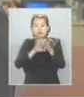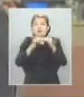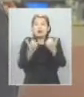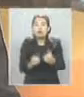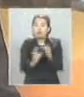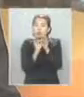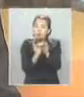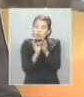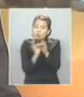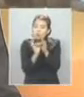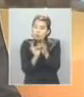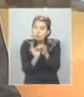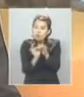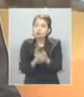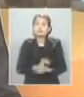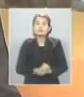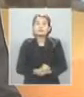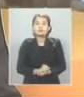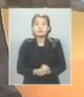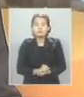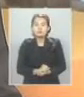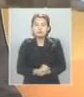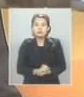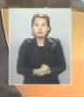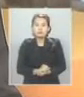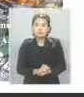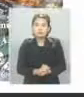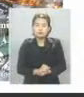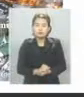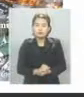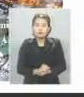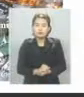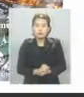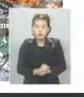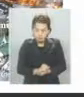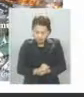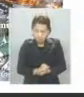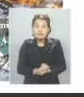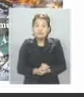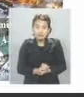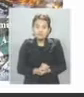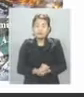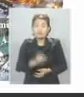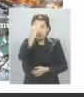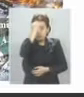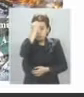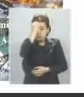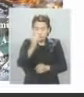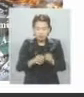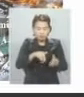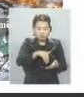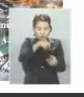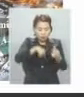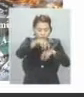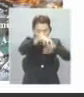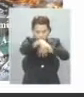เป็นห่วงค่ะ แผ่นใกล้ๆกันนะเพราะฉะนั้นรอยเลื่อนฟิลิปปินส ์โดยได้บอกว่าประเทศญี่ปุ่นนั้นมีหน่วยงานด้านแผ่นดินไหวที่ศึกษา